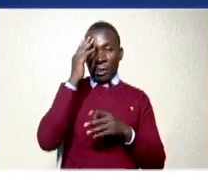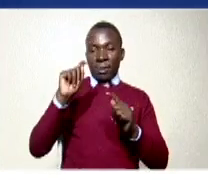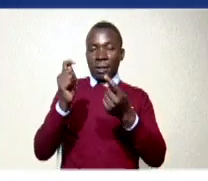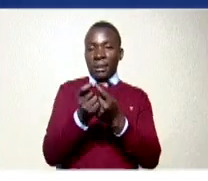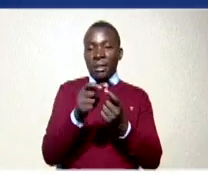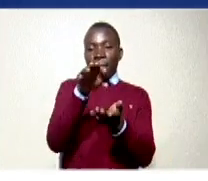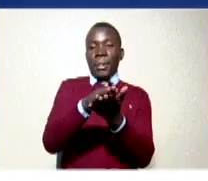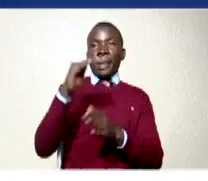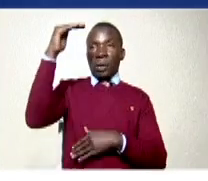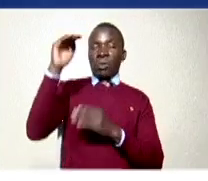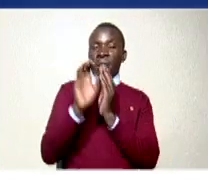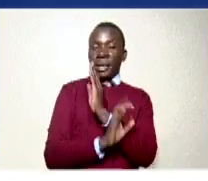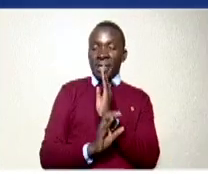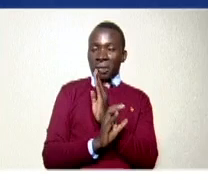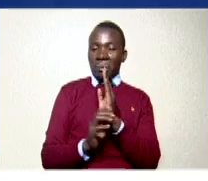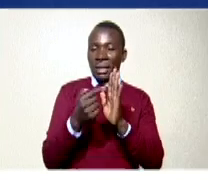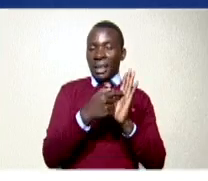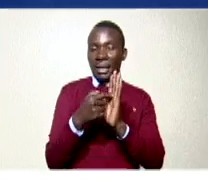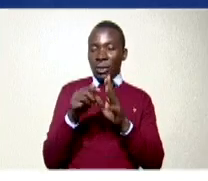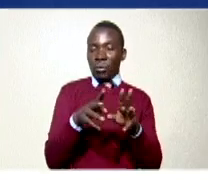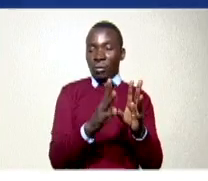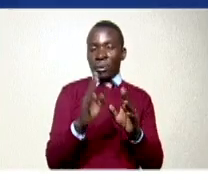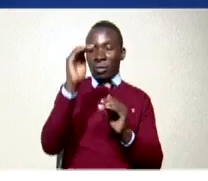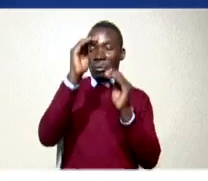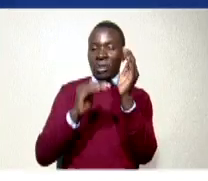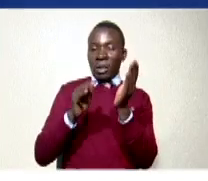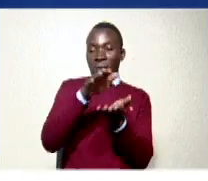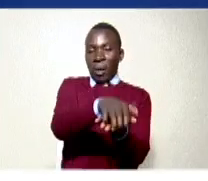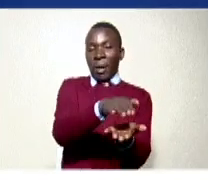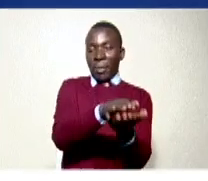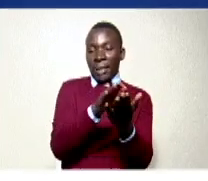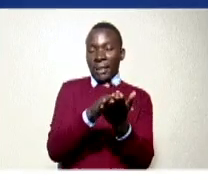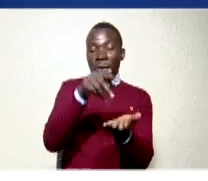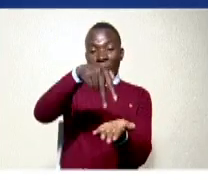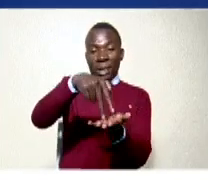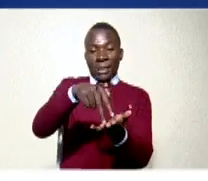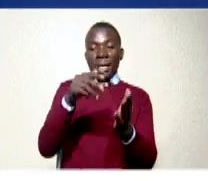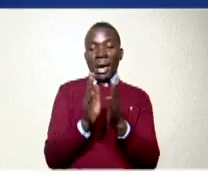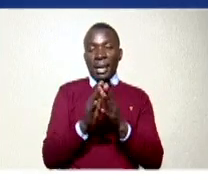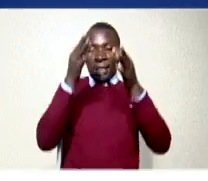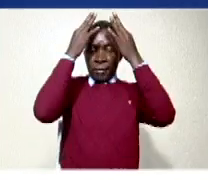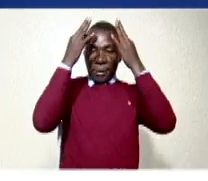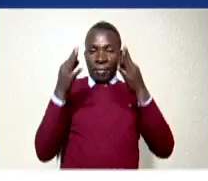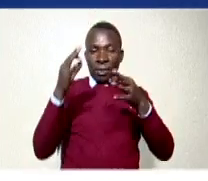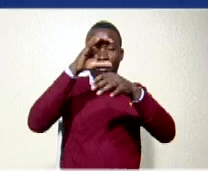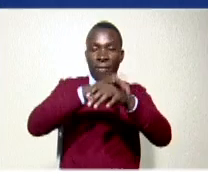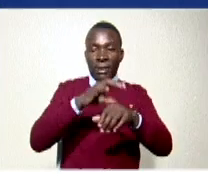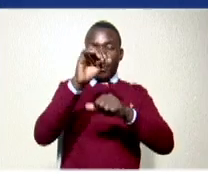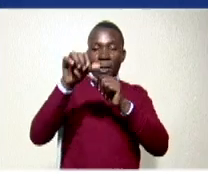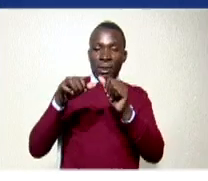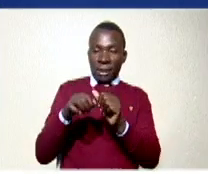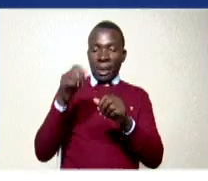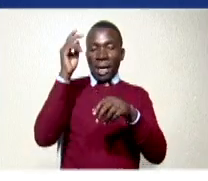nkuru y'igihugu igaragaza uburyo urwego rw'imari ruhagaze ndetse n'ibyemezo byafashwe mu bijyanye